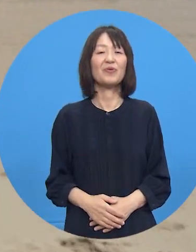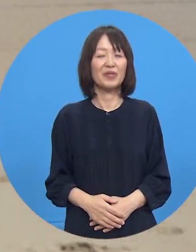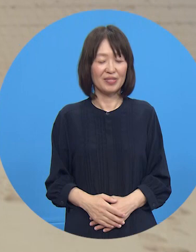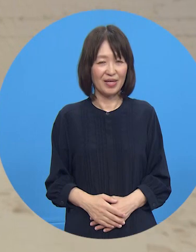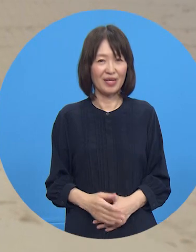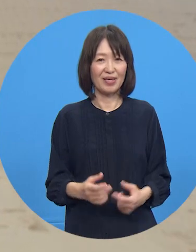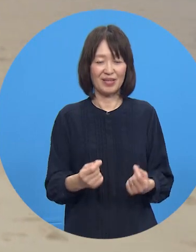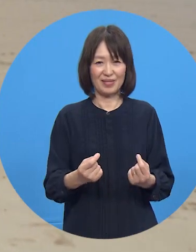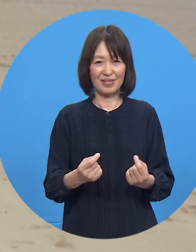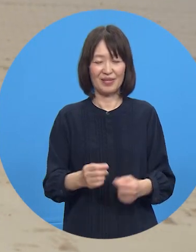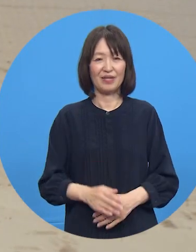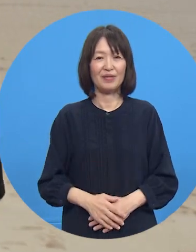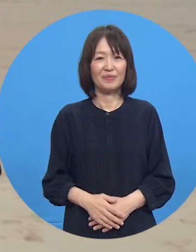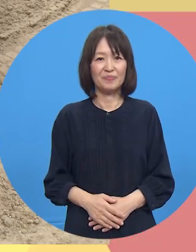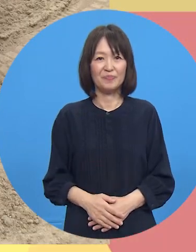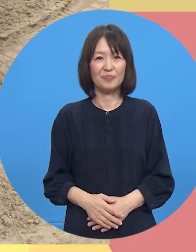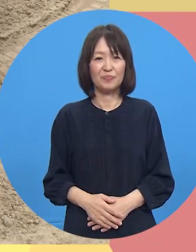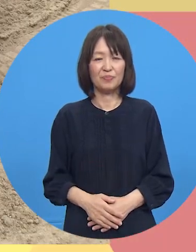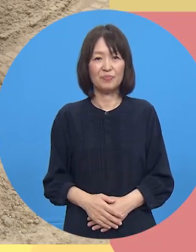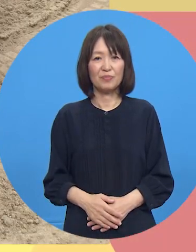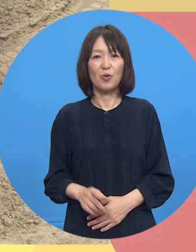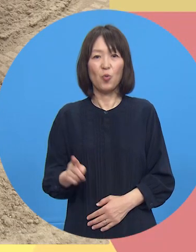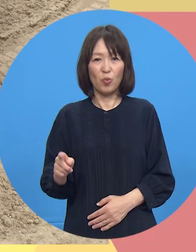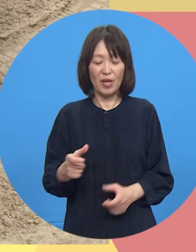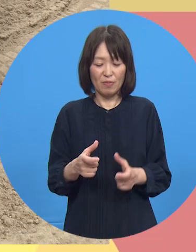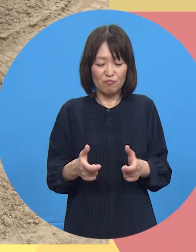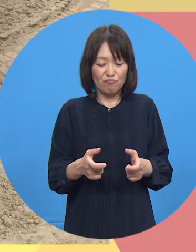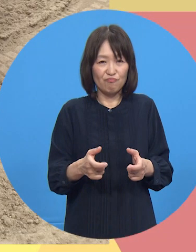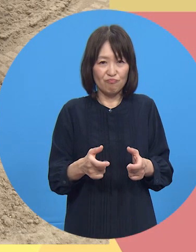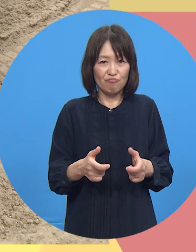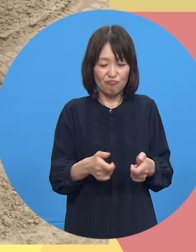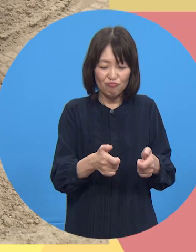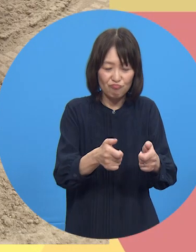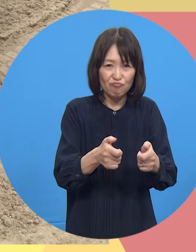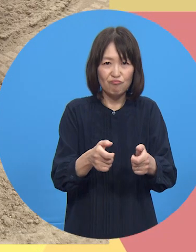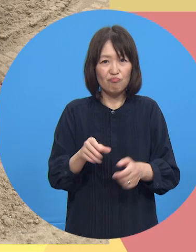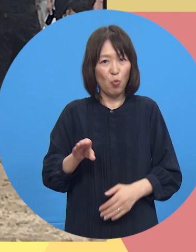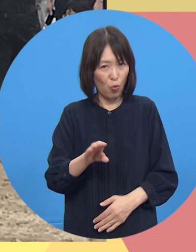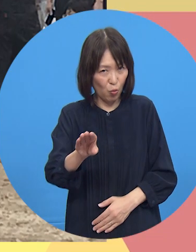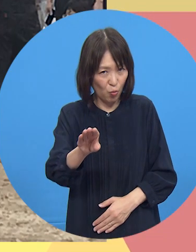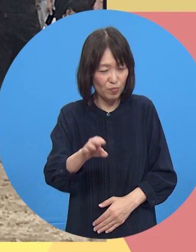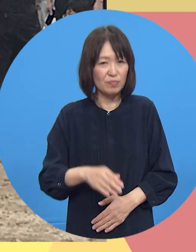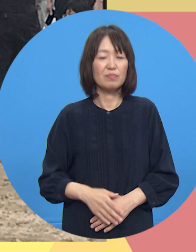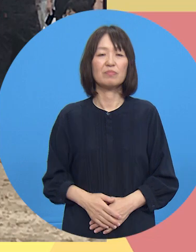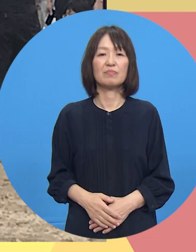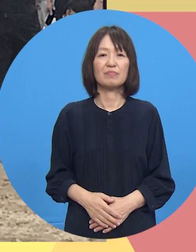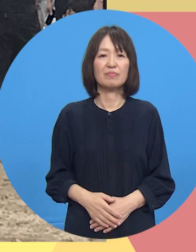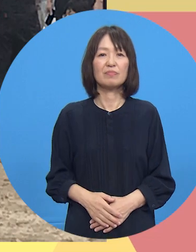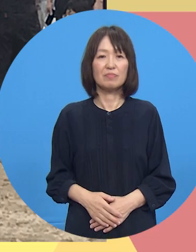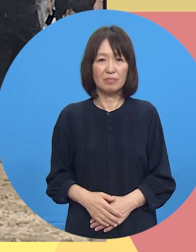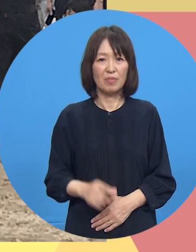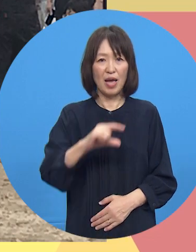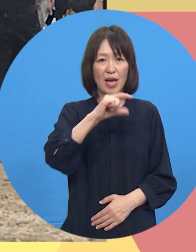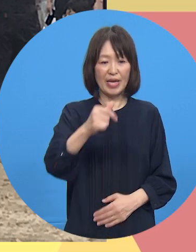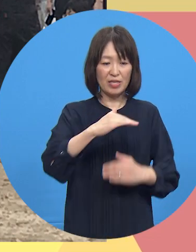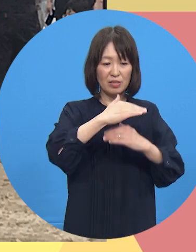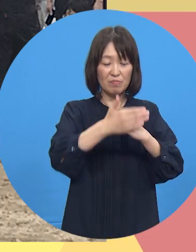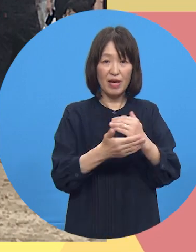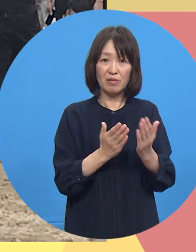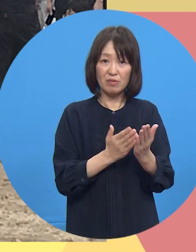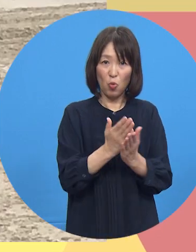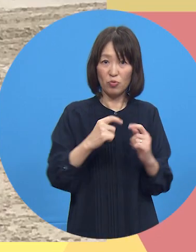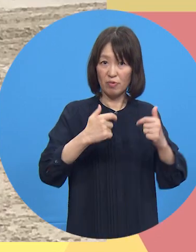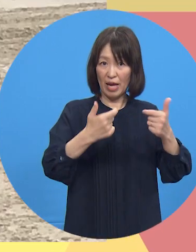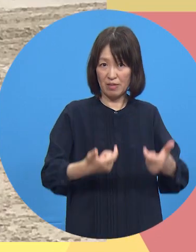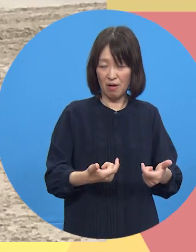うですね。こちらで、はい、無人の惑星探査車であったりとか、あるいは、月面探査車用のタイヤ